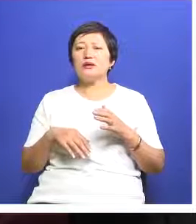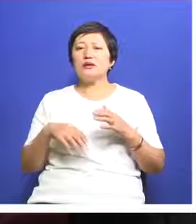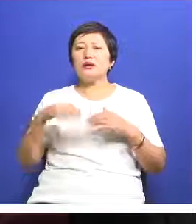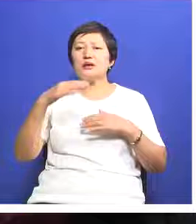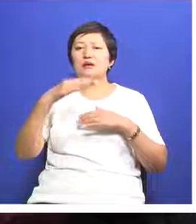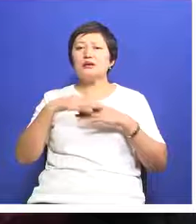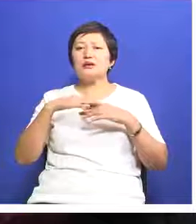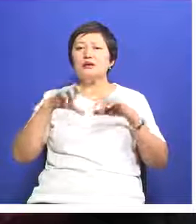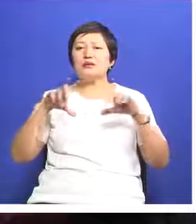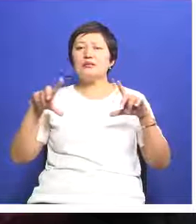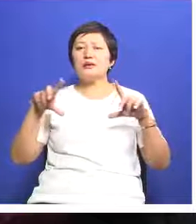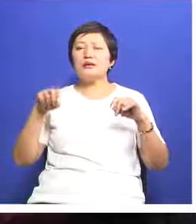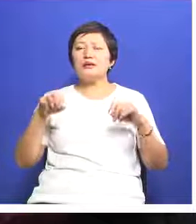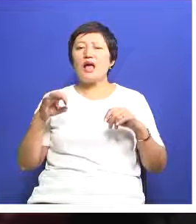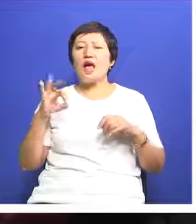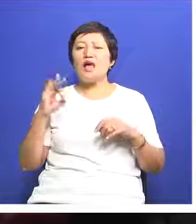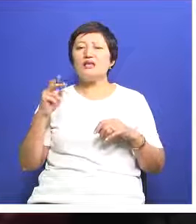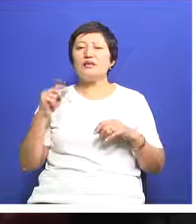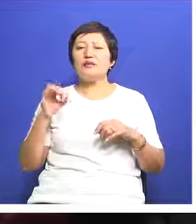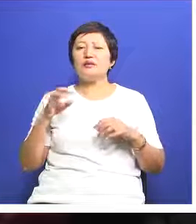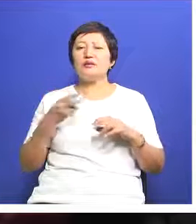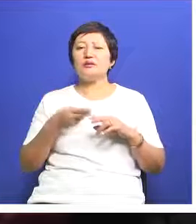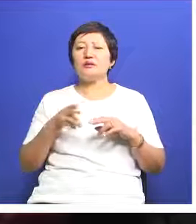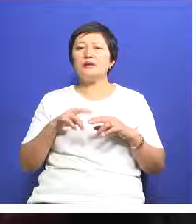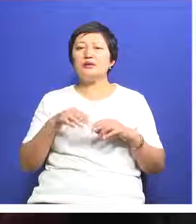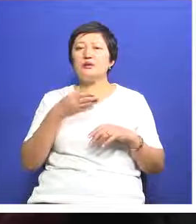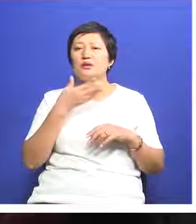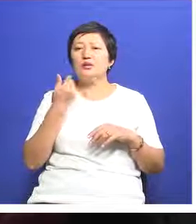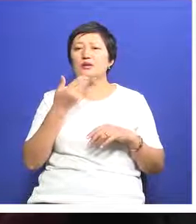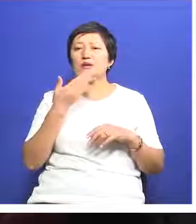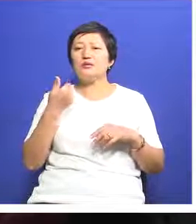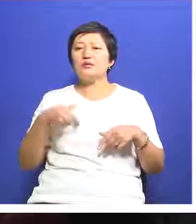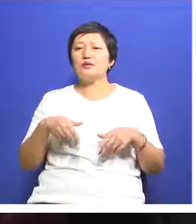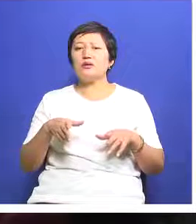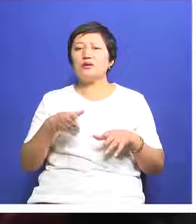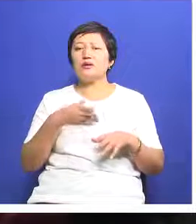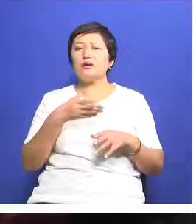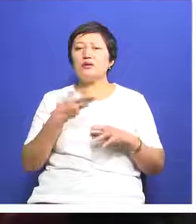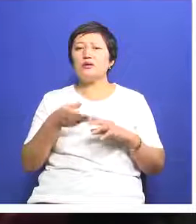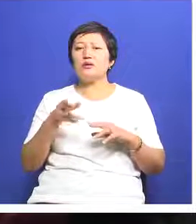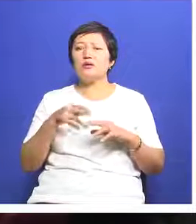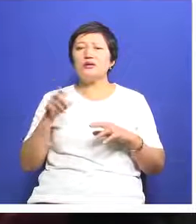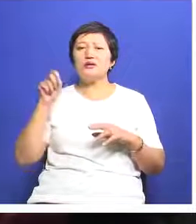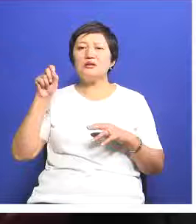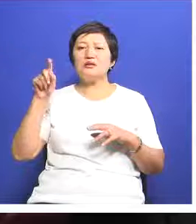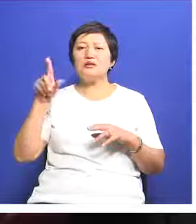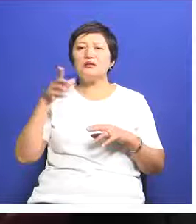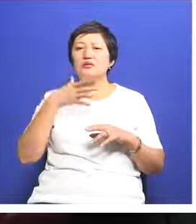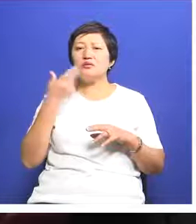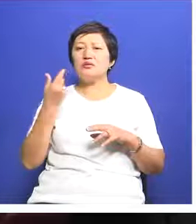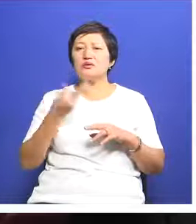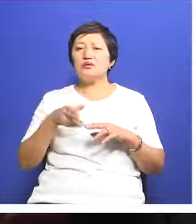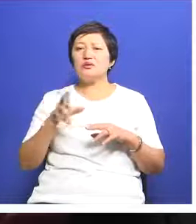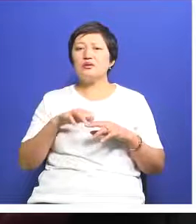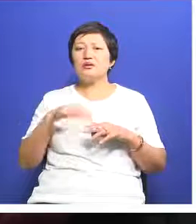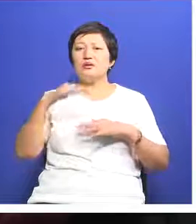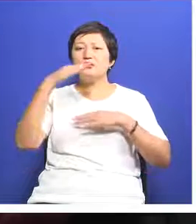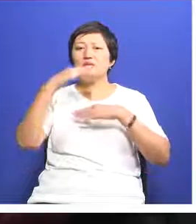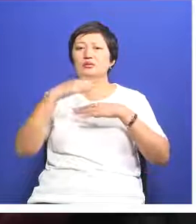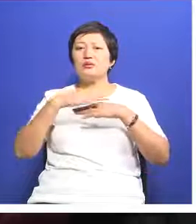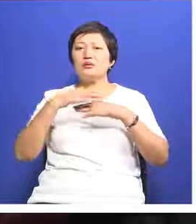таман. Асфальттың үстімен қайтады. Е, тротуар жоқ ары қарап. Е, свет жоқ. Түнде